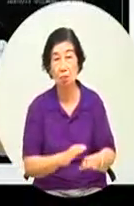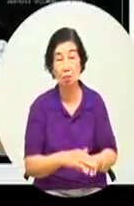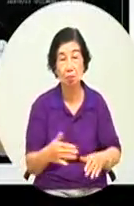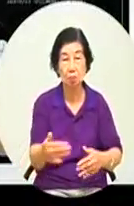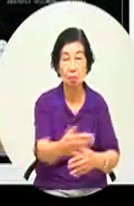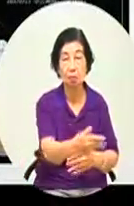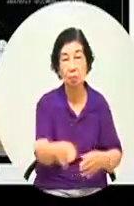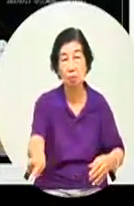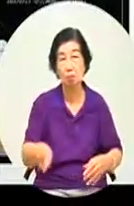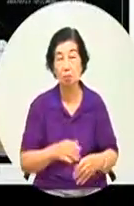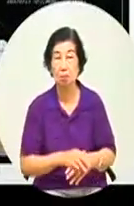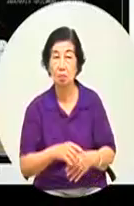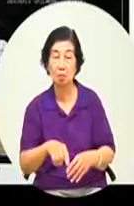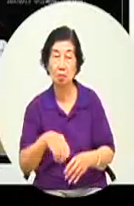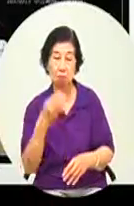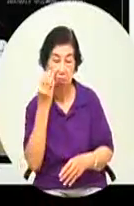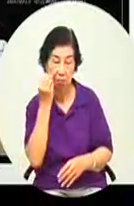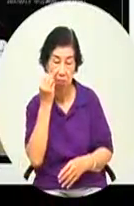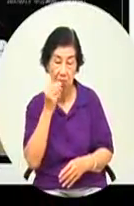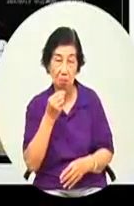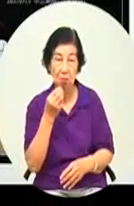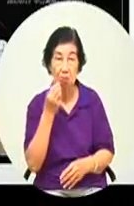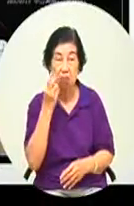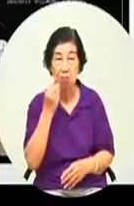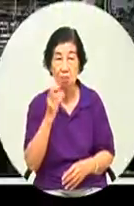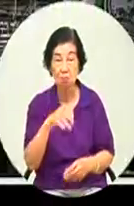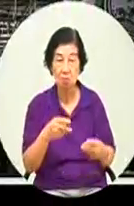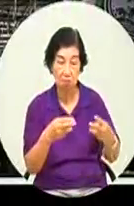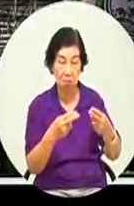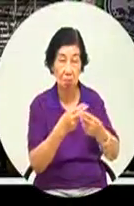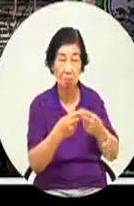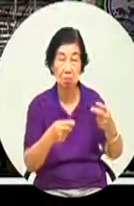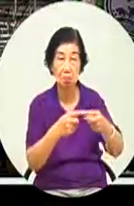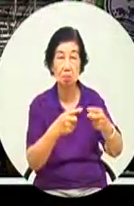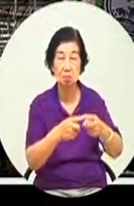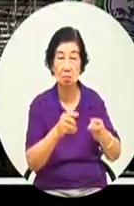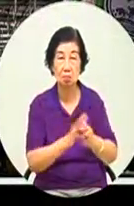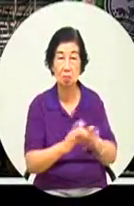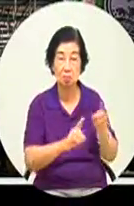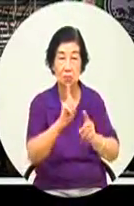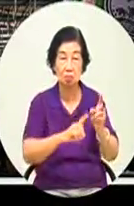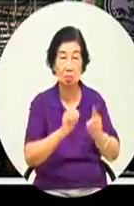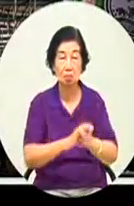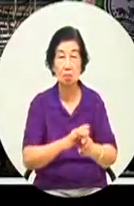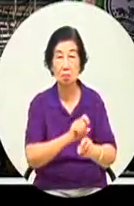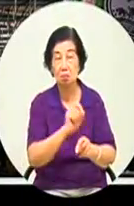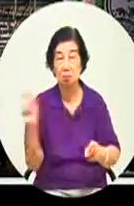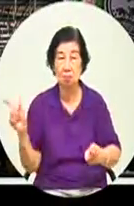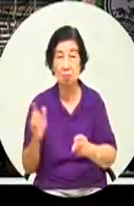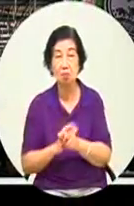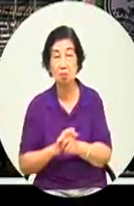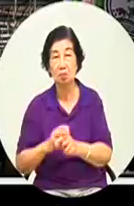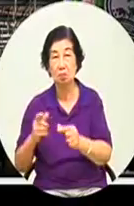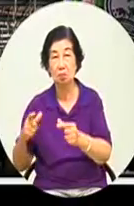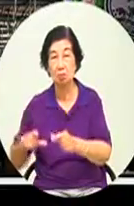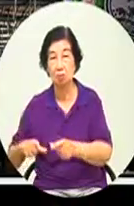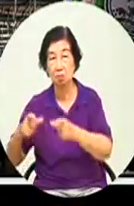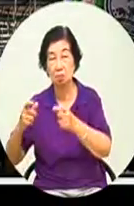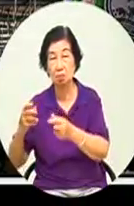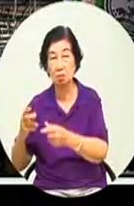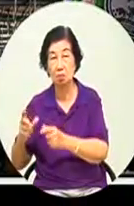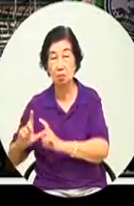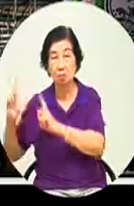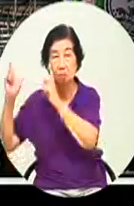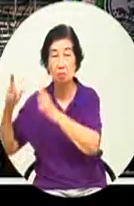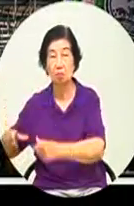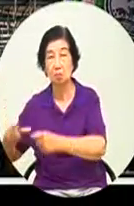光，这观光客来，当然啊，咱遮甲遮避开，甲东港遮避开，这个效益跟它的一个